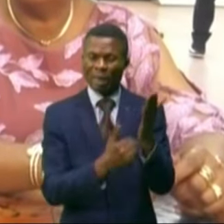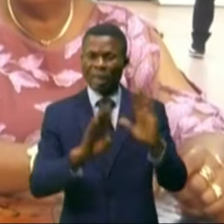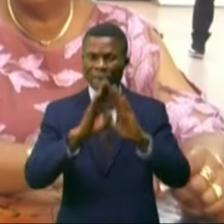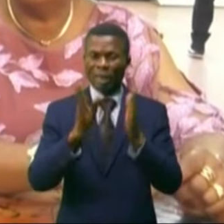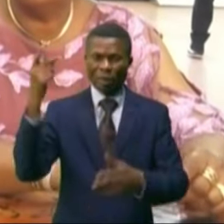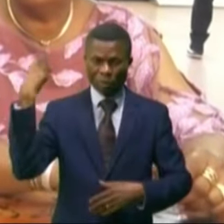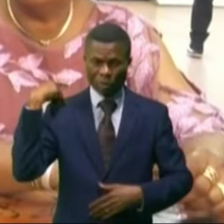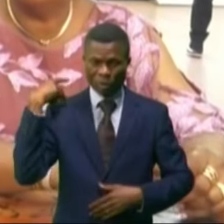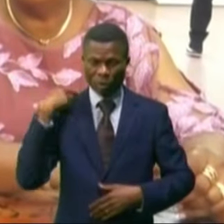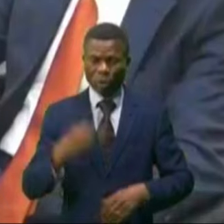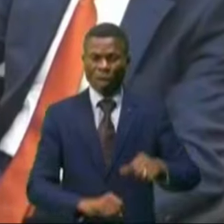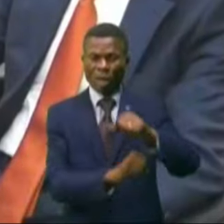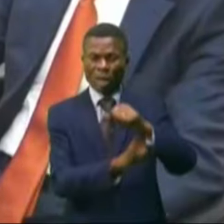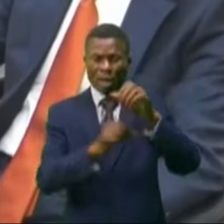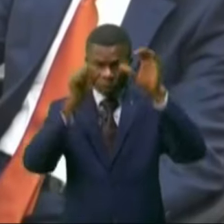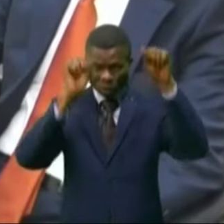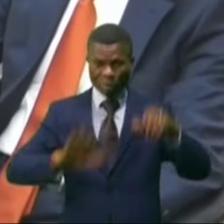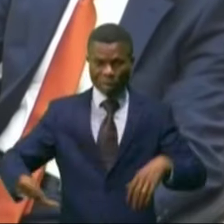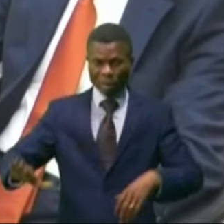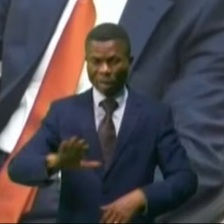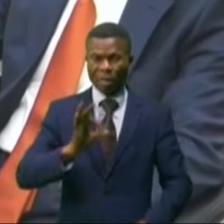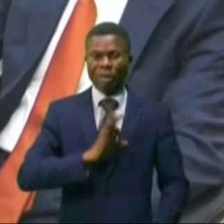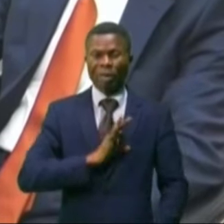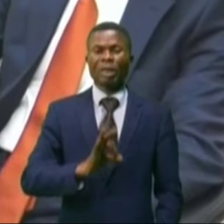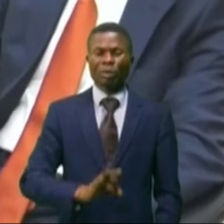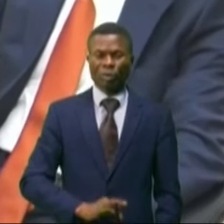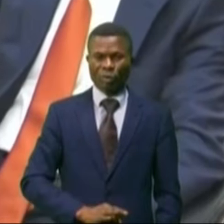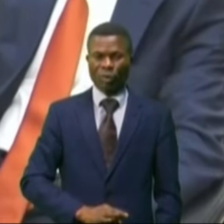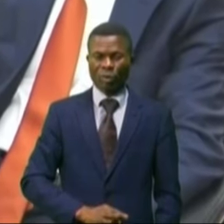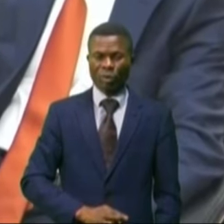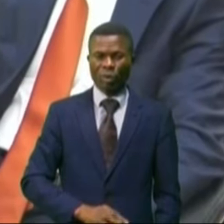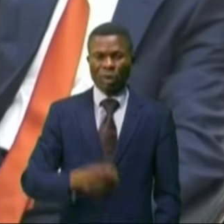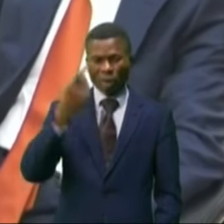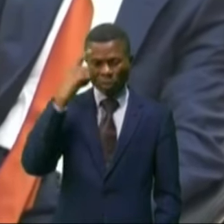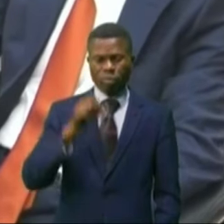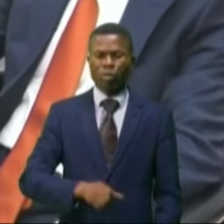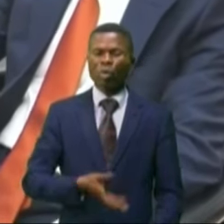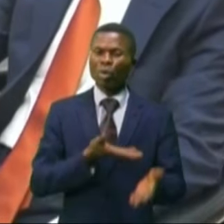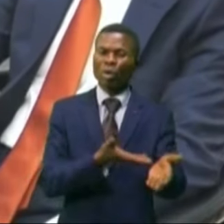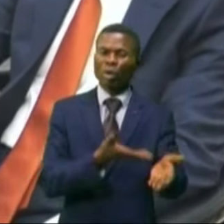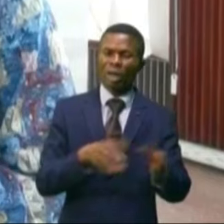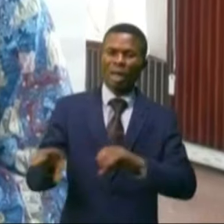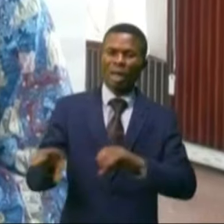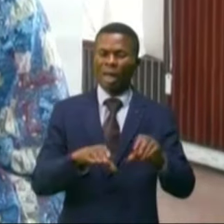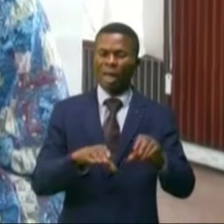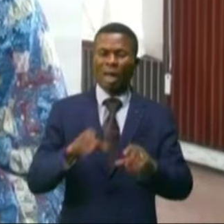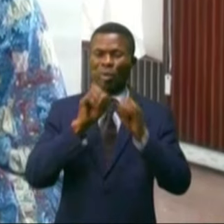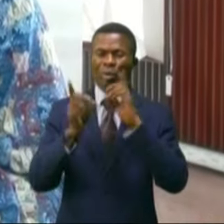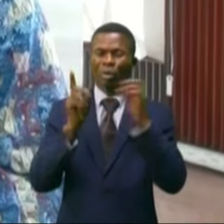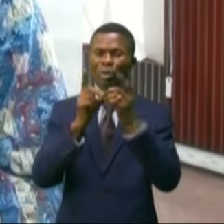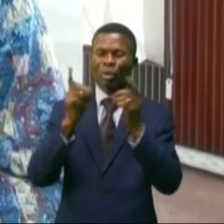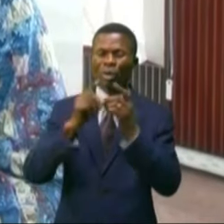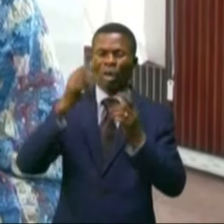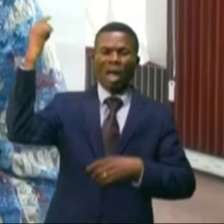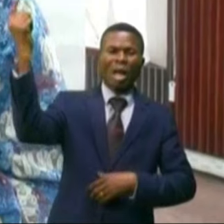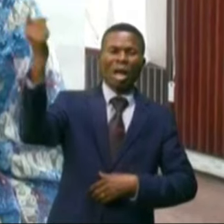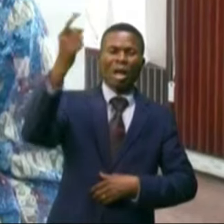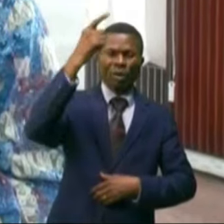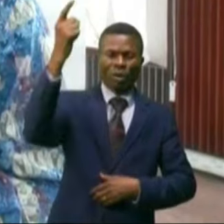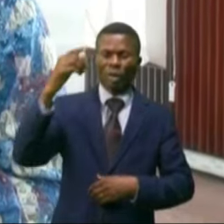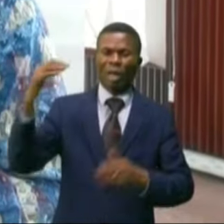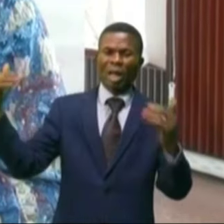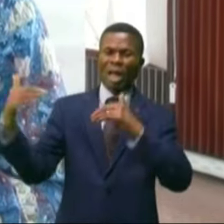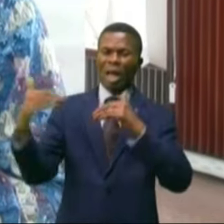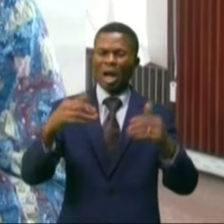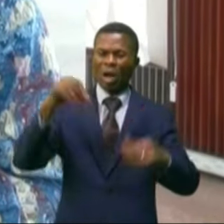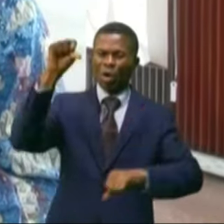derrière le président de la République, Félix-Antoine Tshisekedi Tshilombo, pour accompagner son action diplomatique prometteuse face à l'agression